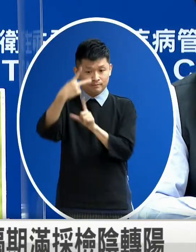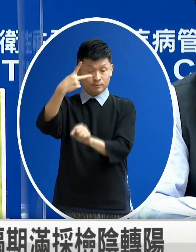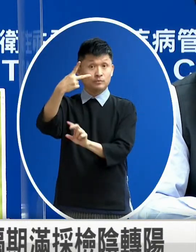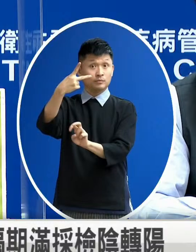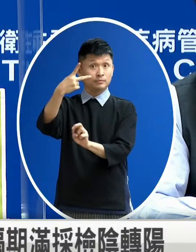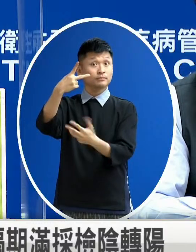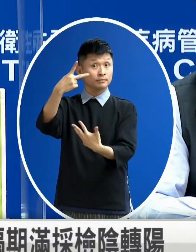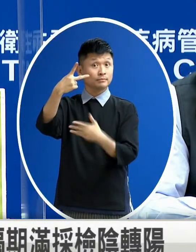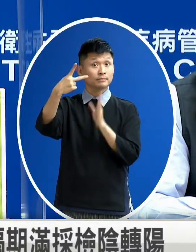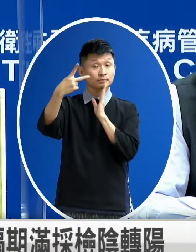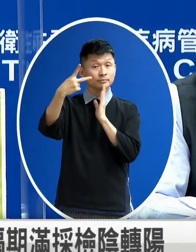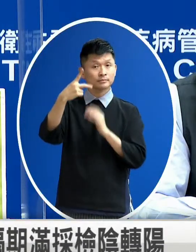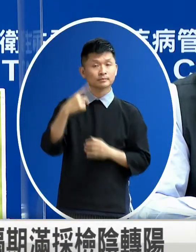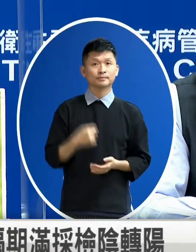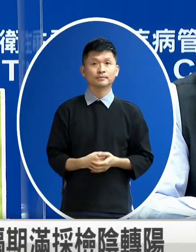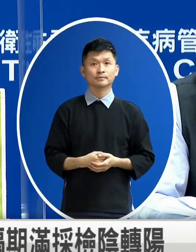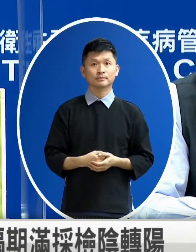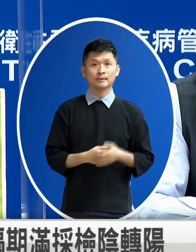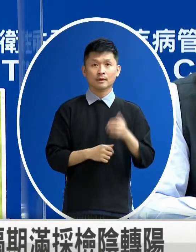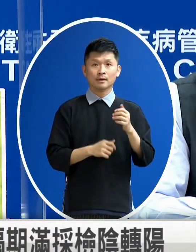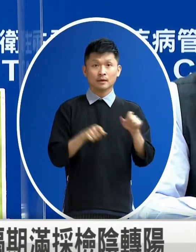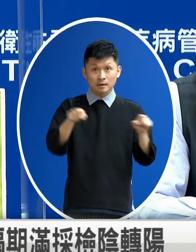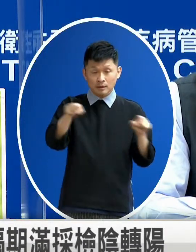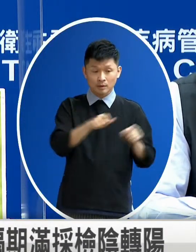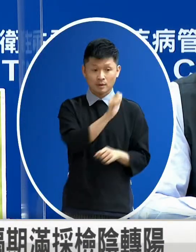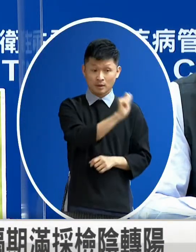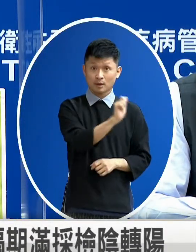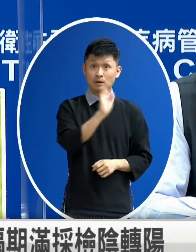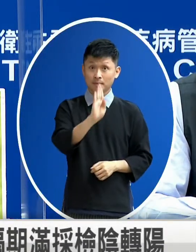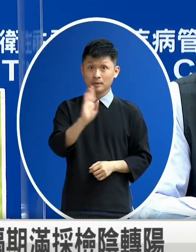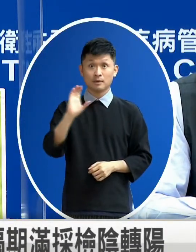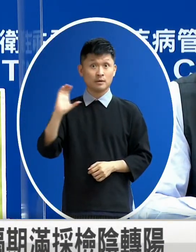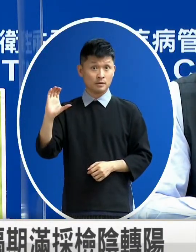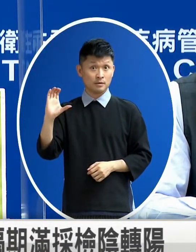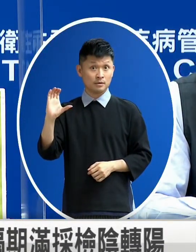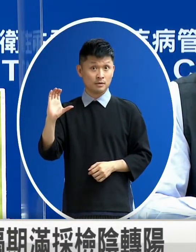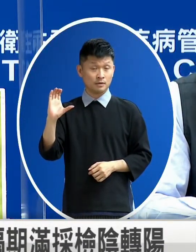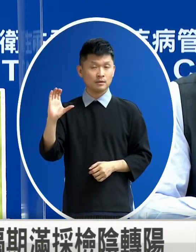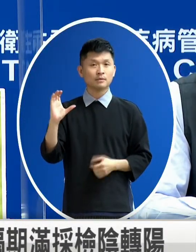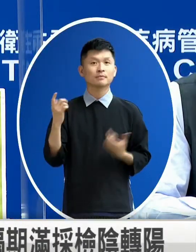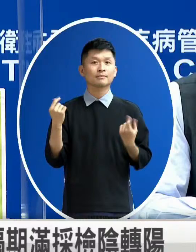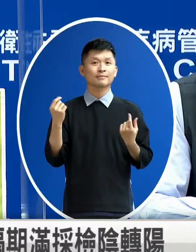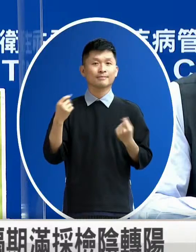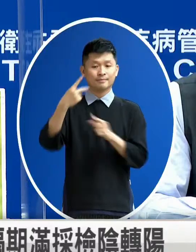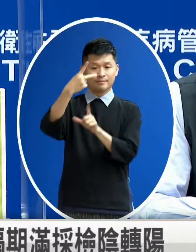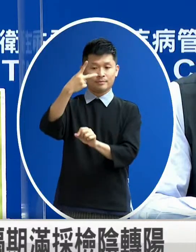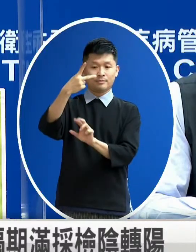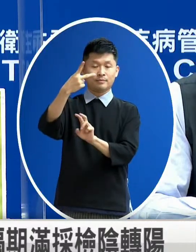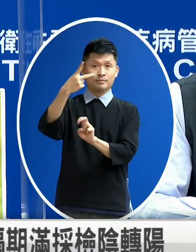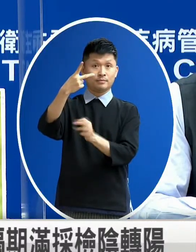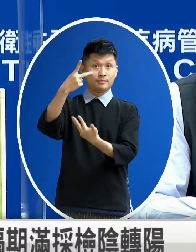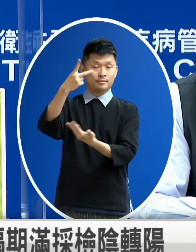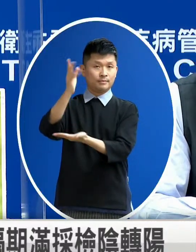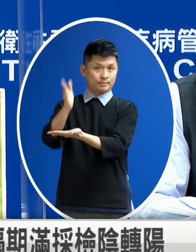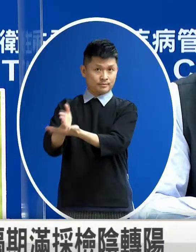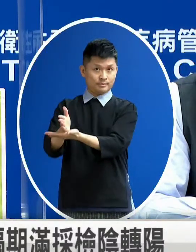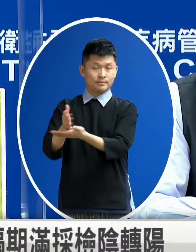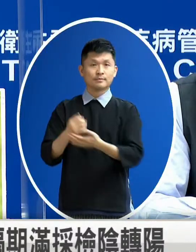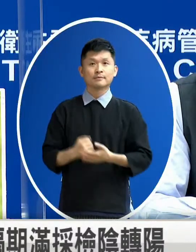哈，换句话说14天 ，A、B、C 三种方案，啊，都维持到啊2月28号。